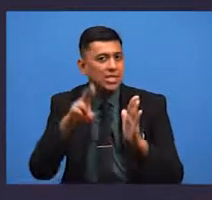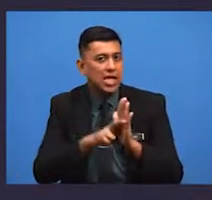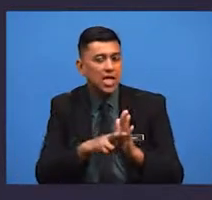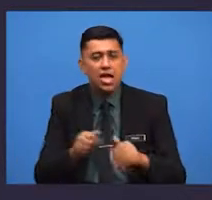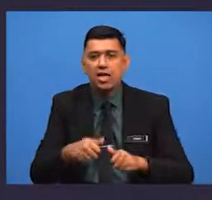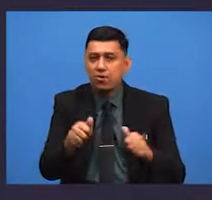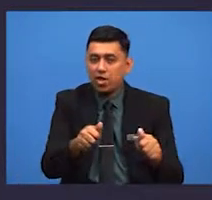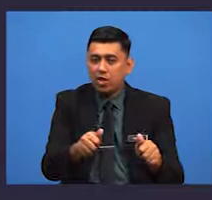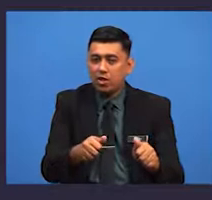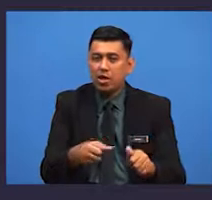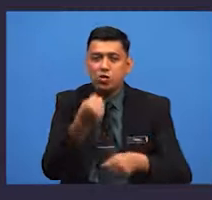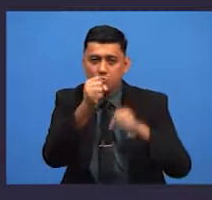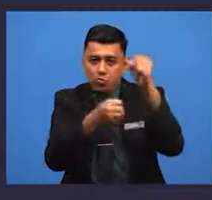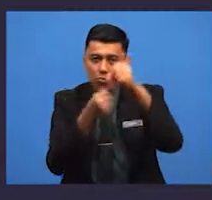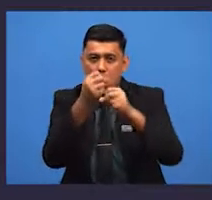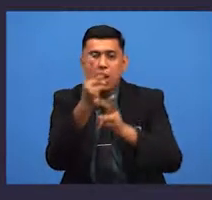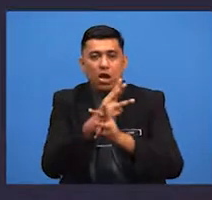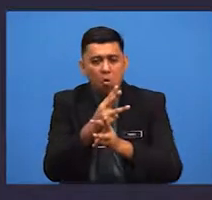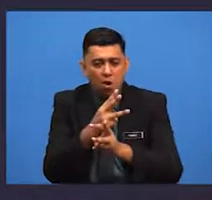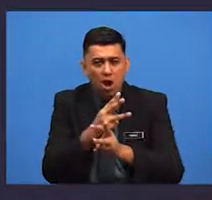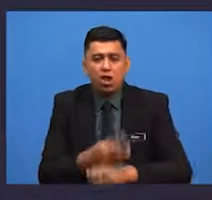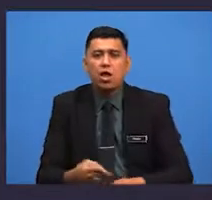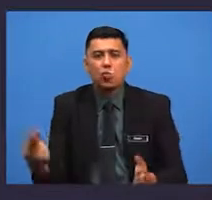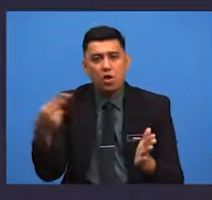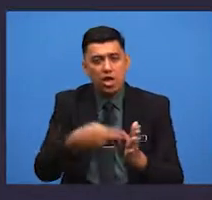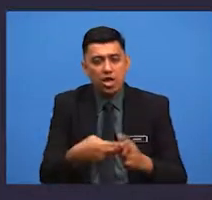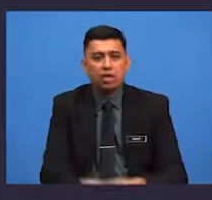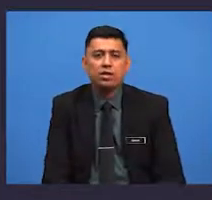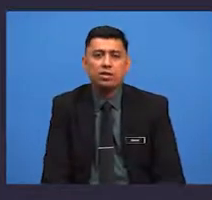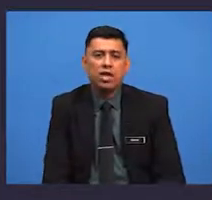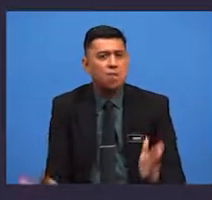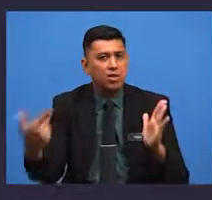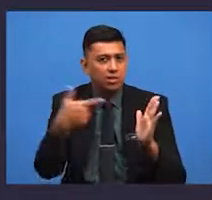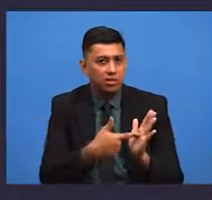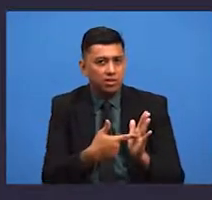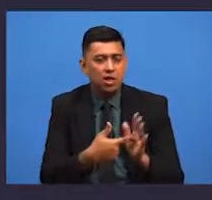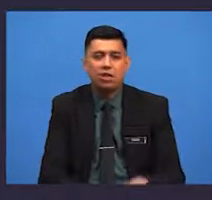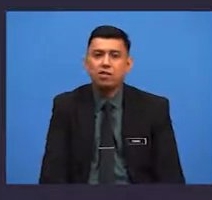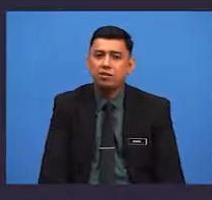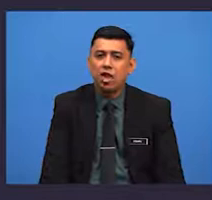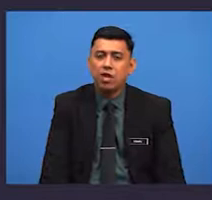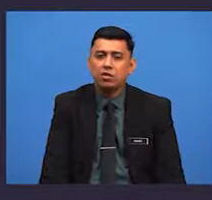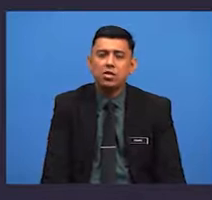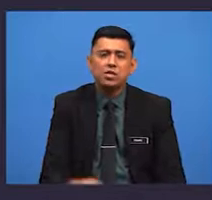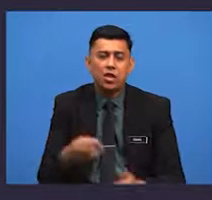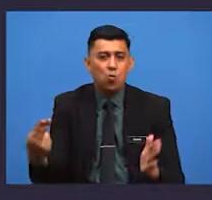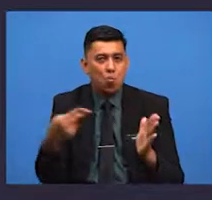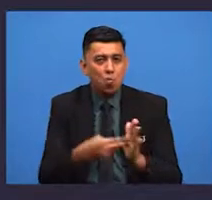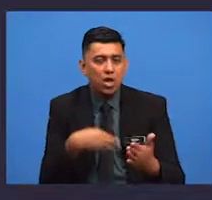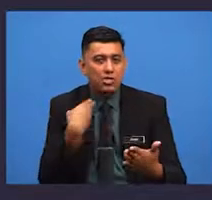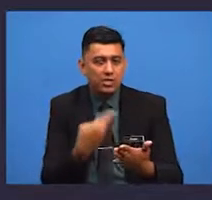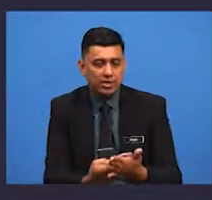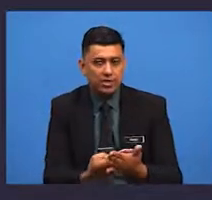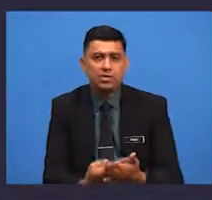bagi struktur kawalan ulangan untuk for, selagi, while dan ulang sehingga